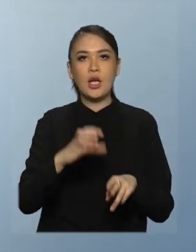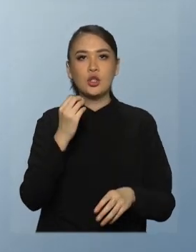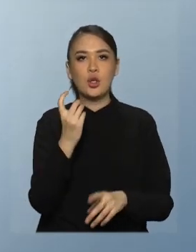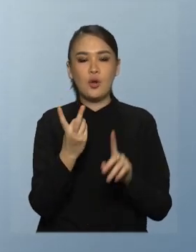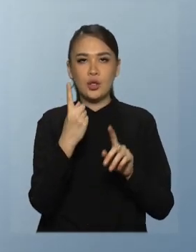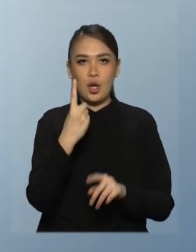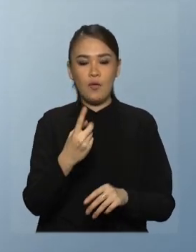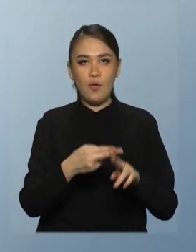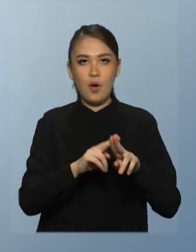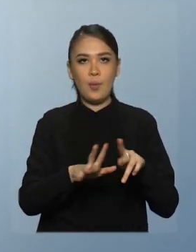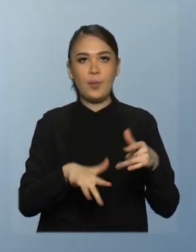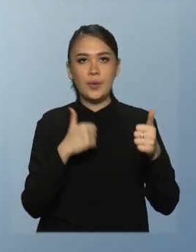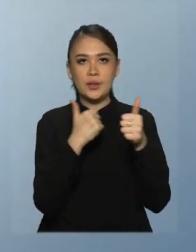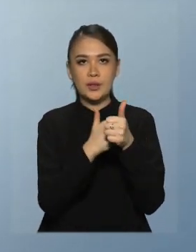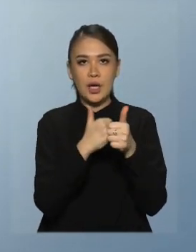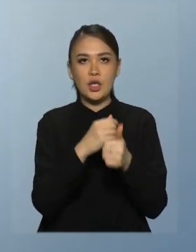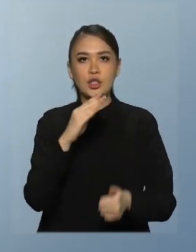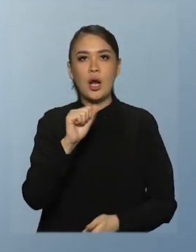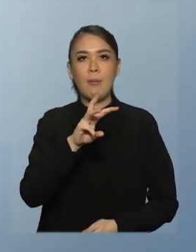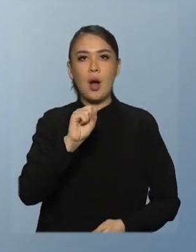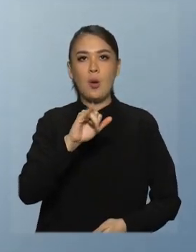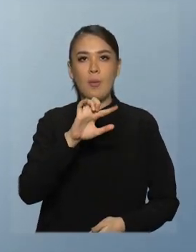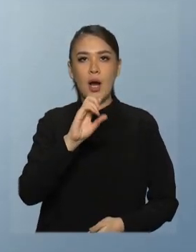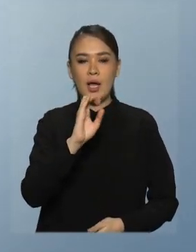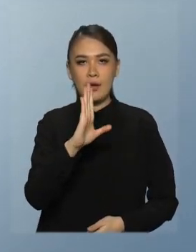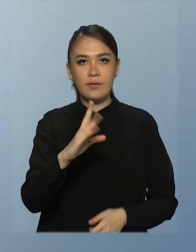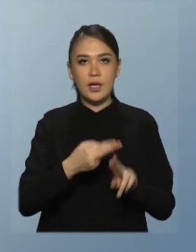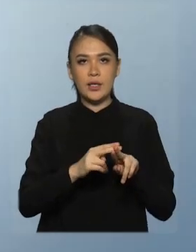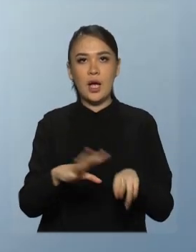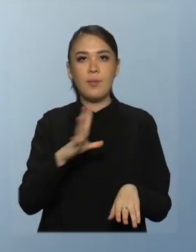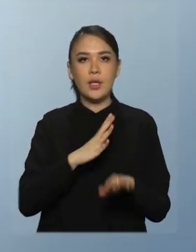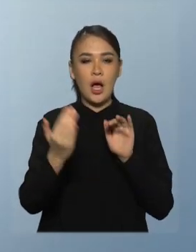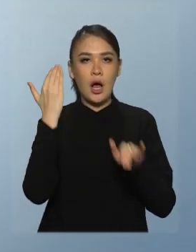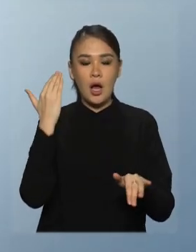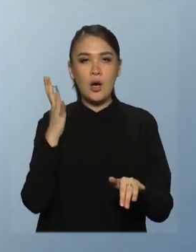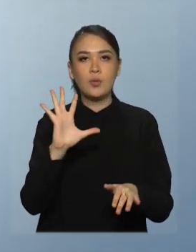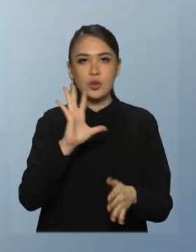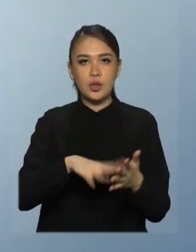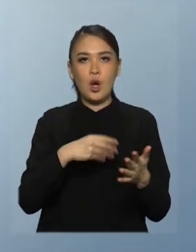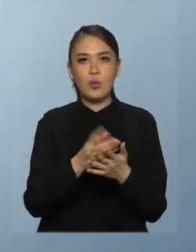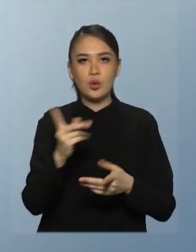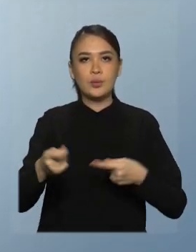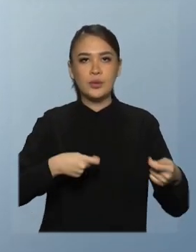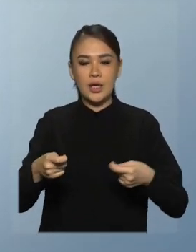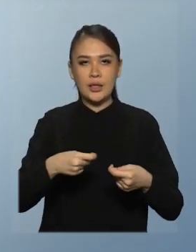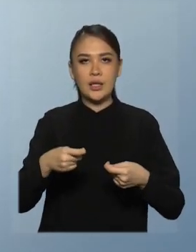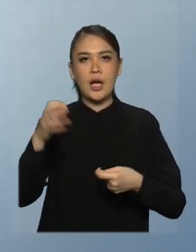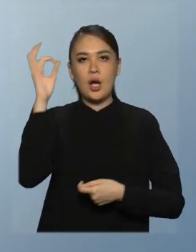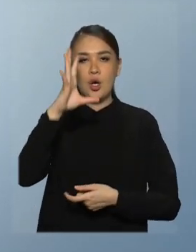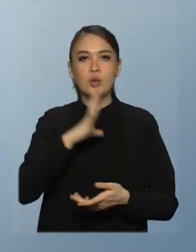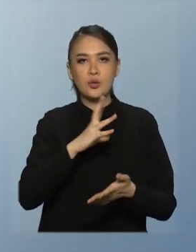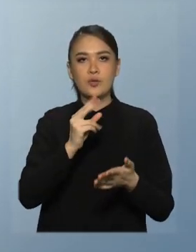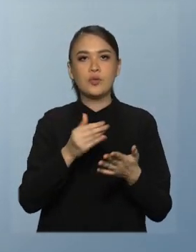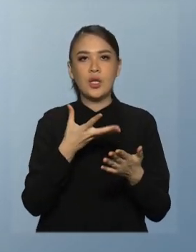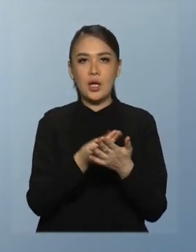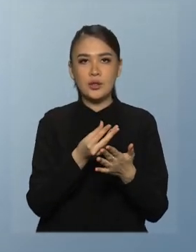главы правительства Ерулана Жамаубаева. Он, как и прежде, продолжит руководить Министерством финансов. Свой пост